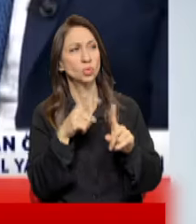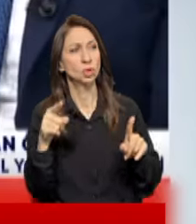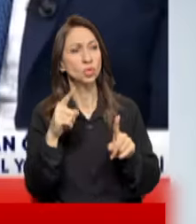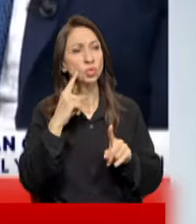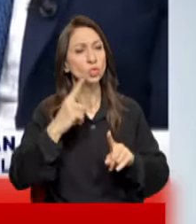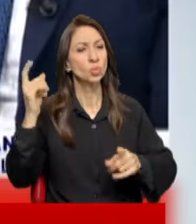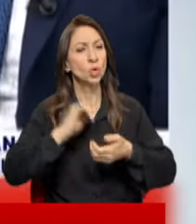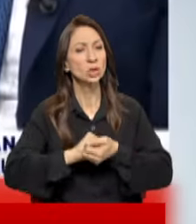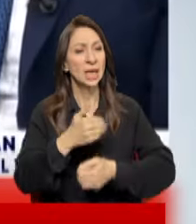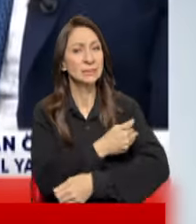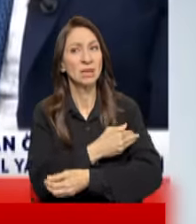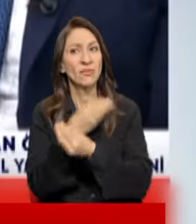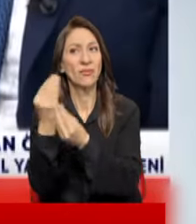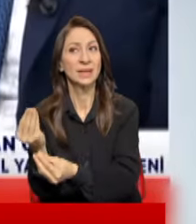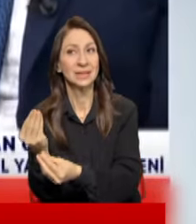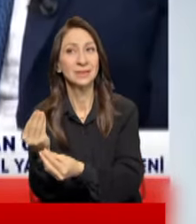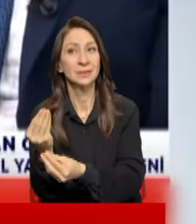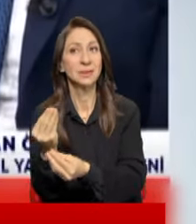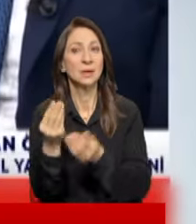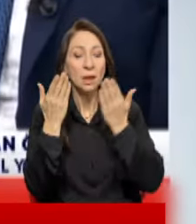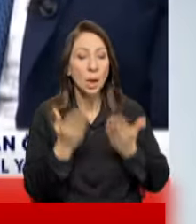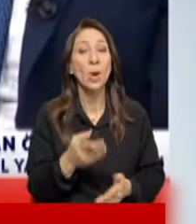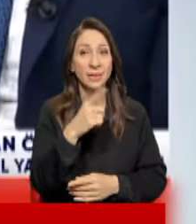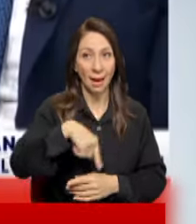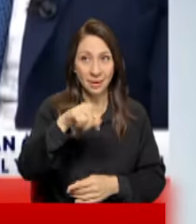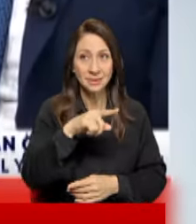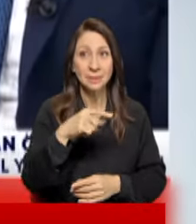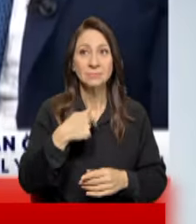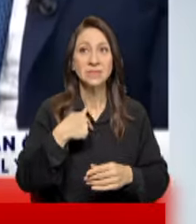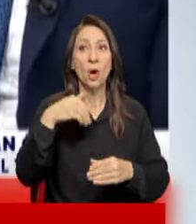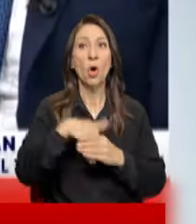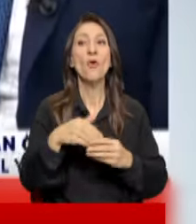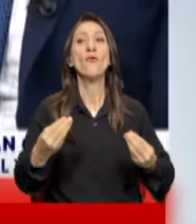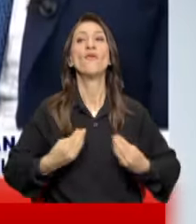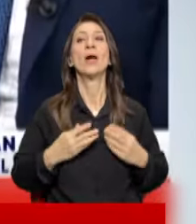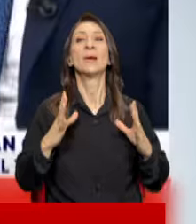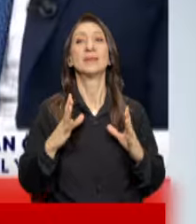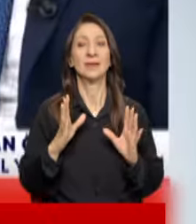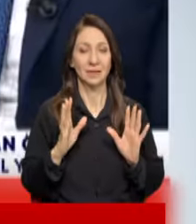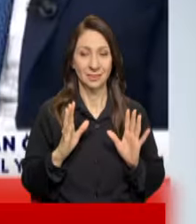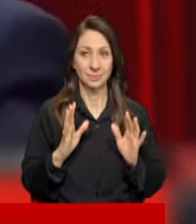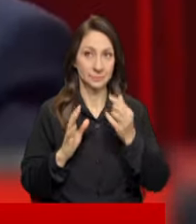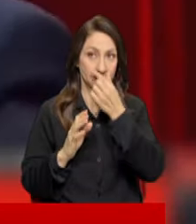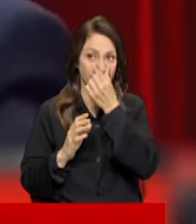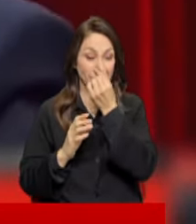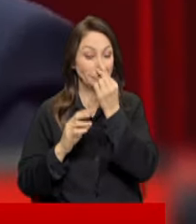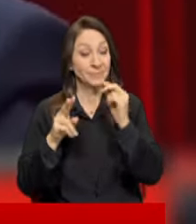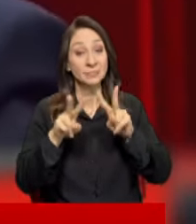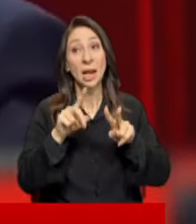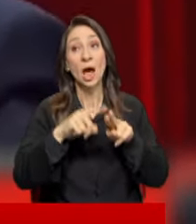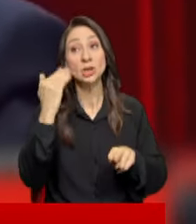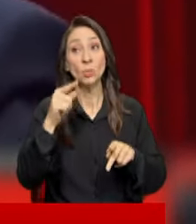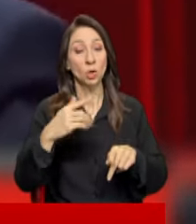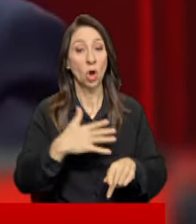Cumhur Koalisyonu'na hizmet ettiğini ön kabul haline getirerek karşısındaki adaya yöneldi. Meral Akşener'in ben